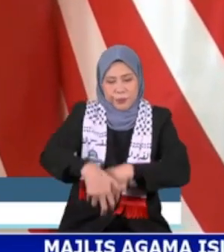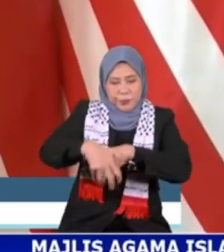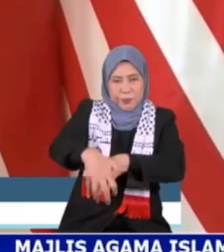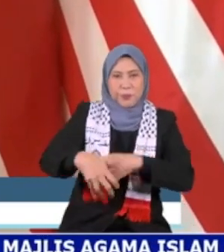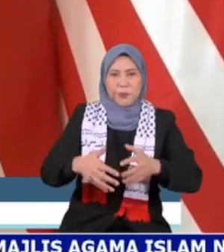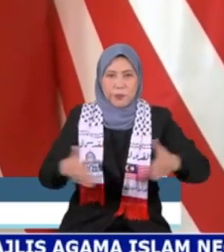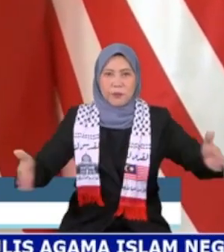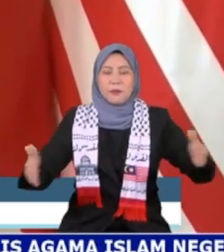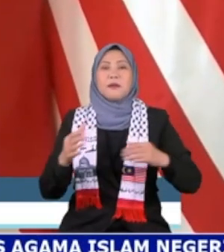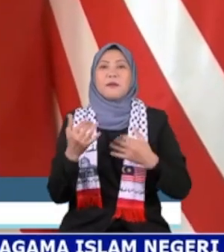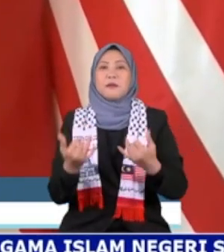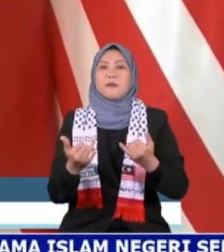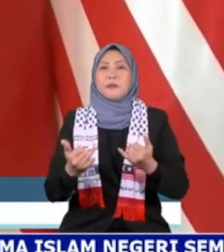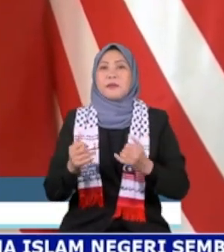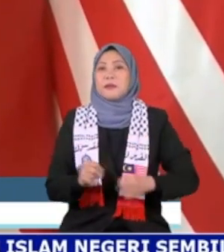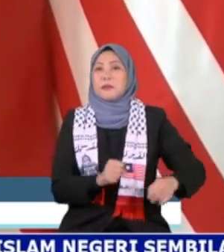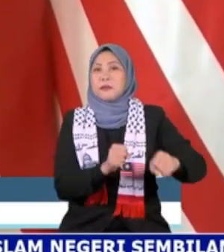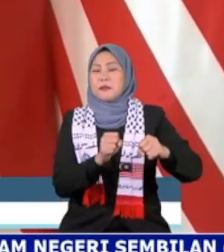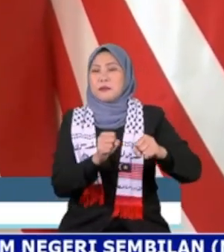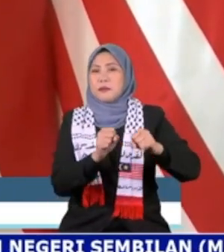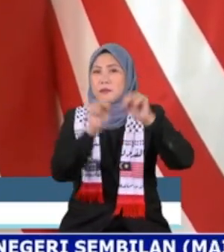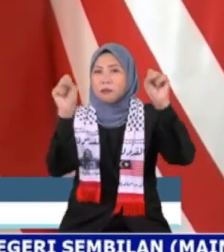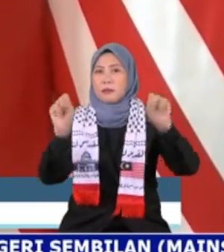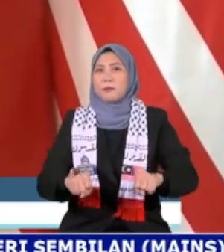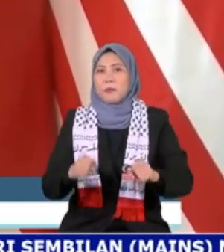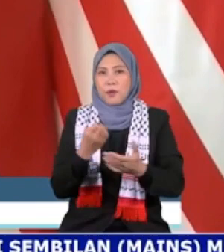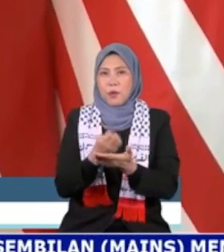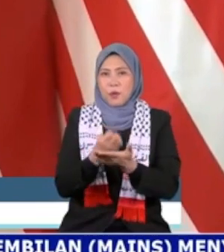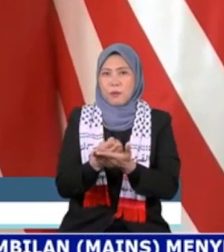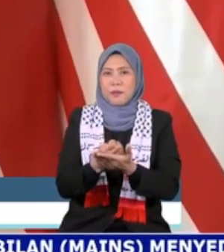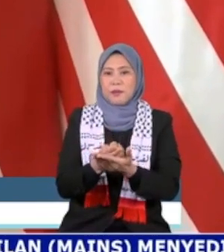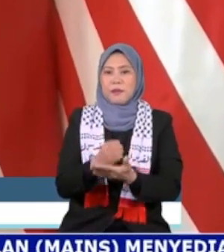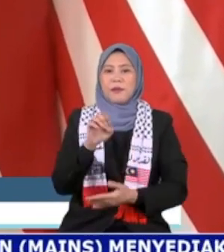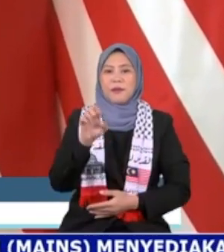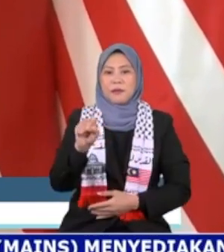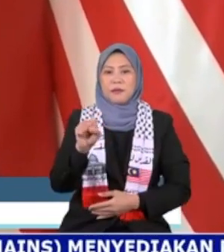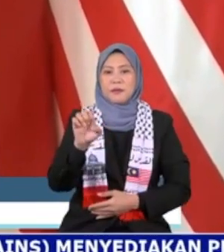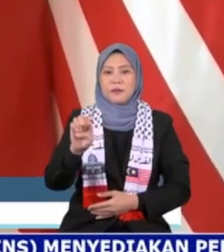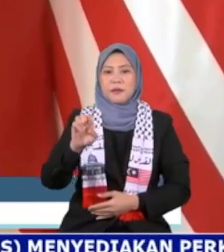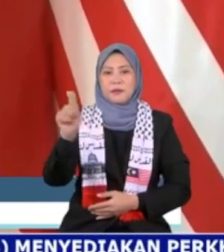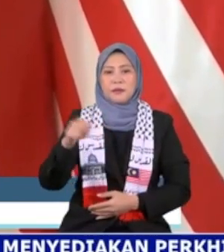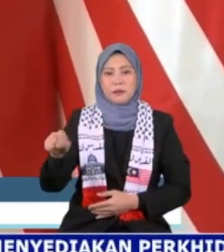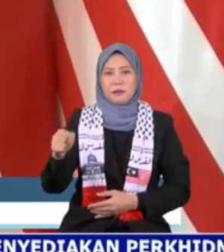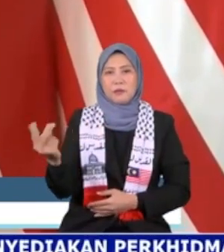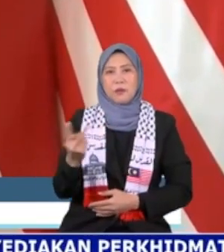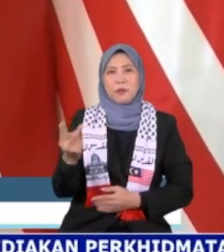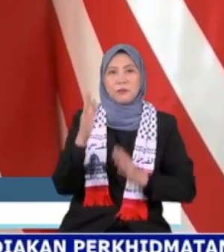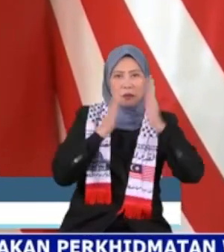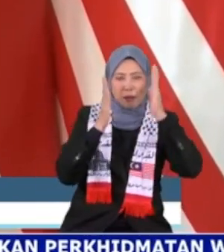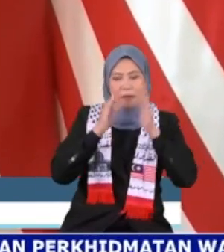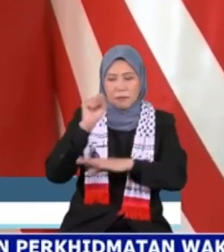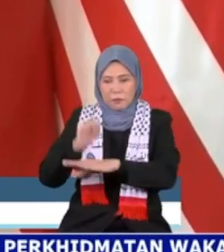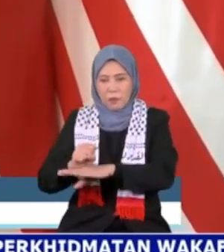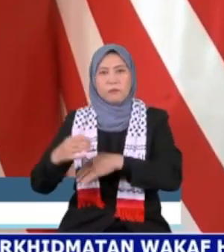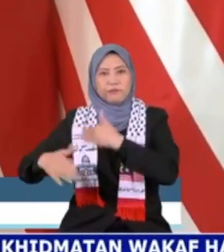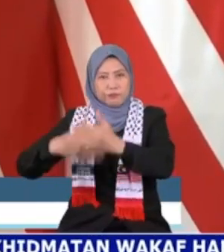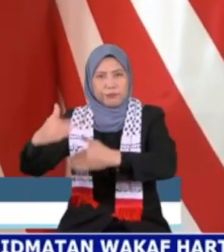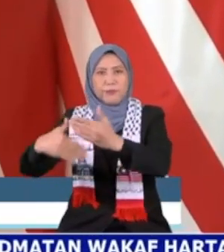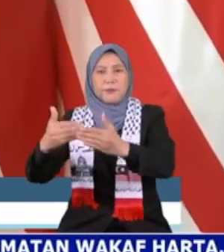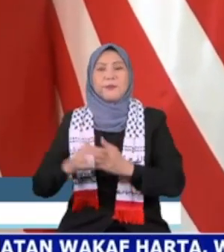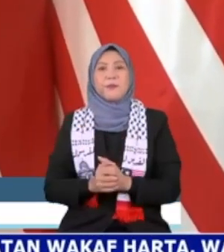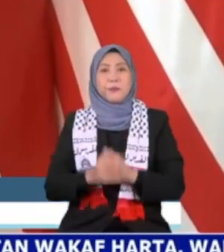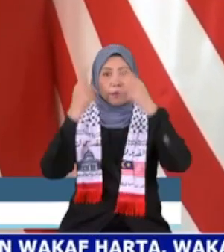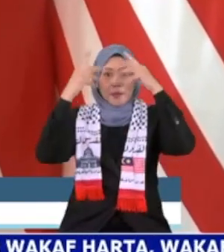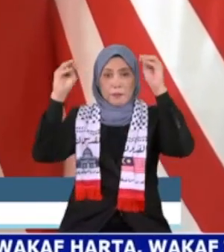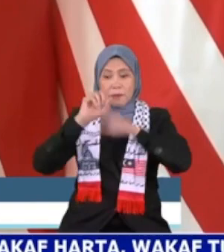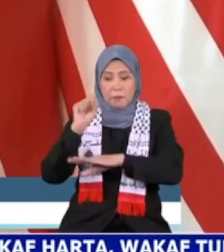maju bagi pengukuhan ekosistem Zon ekonomi khas sez dua Hala sedang berjalan Perdana Menteri Singapura leean